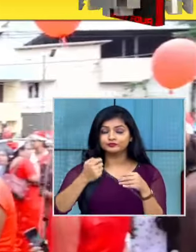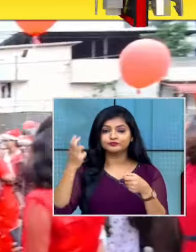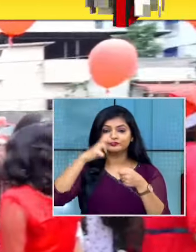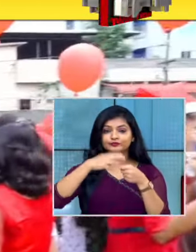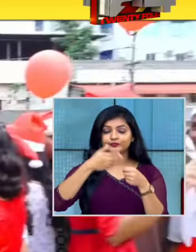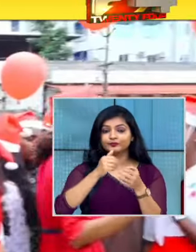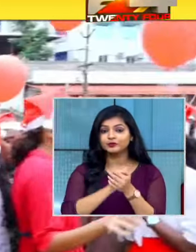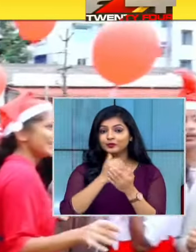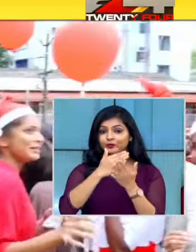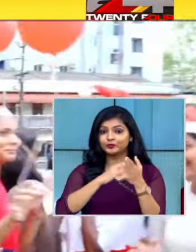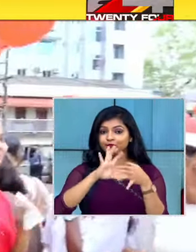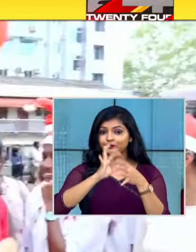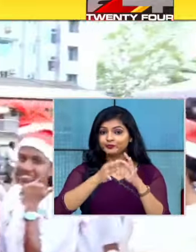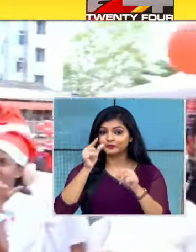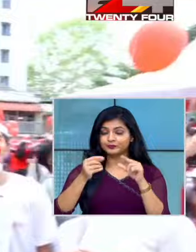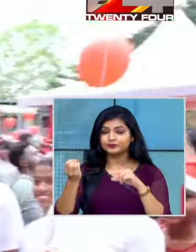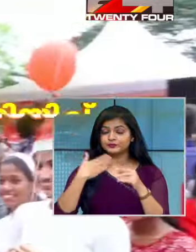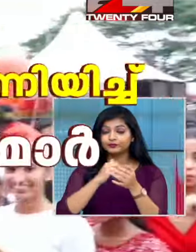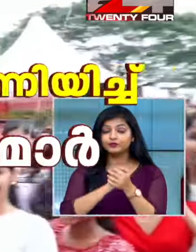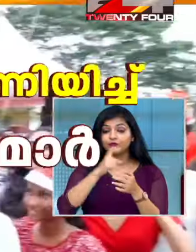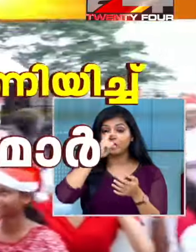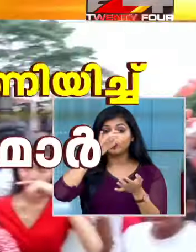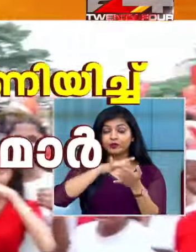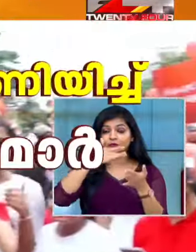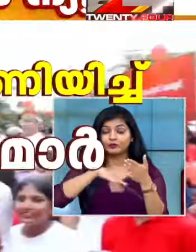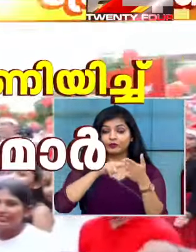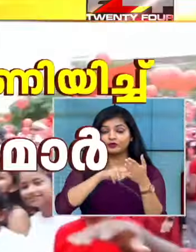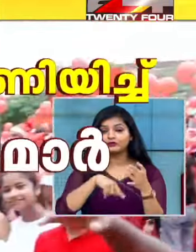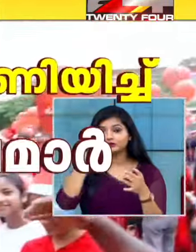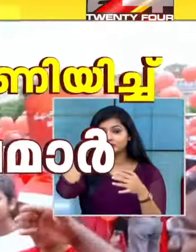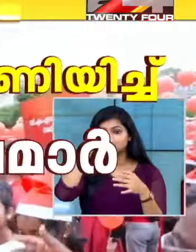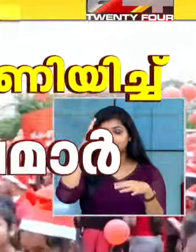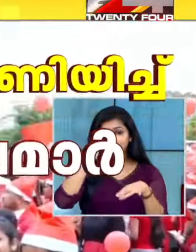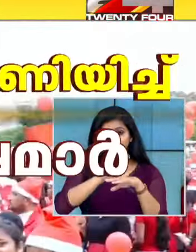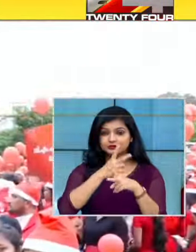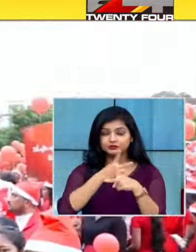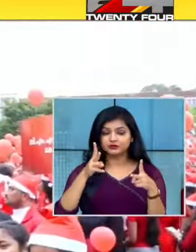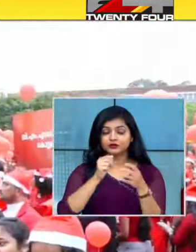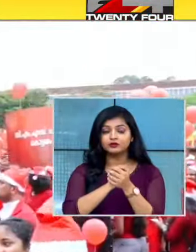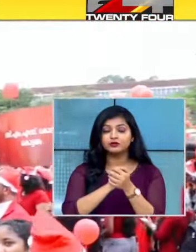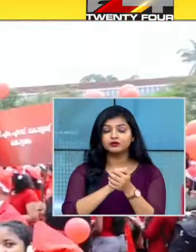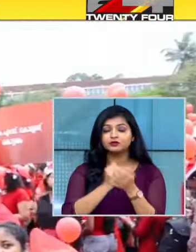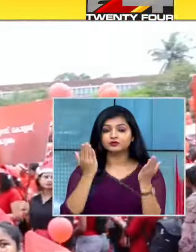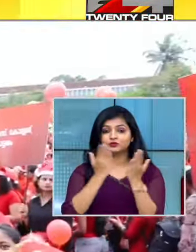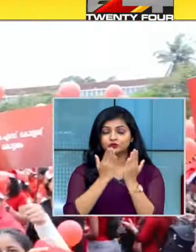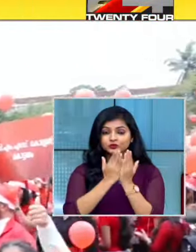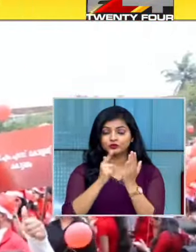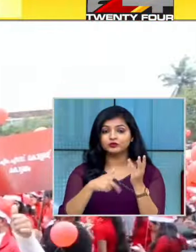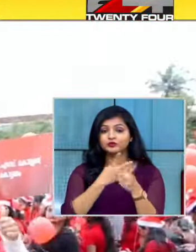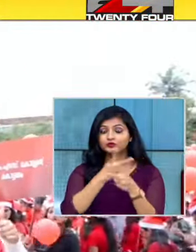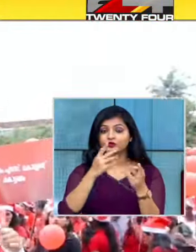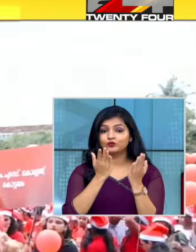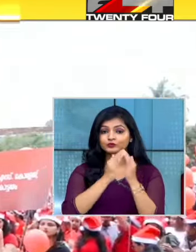ഈ കോട്ടയം ജില്ലയിലുള്ള വിവിധ ക്രൈസ്തവ സഭകൾ, സ്ഥാപനങ്ങൾ, അതുപോലെ തന്നെ ഇൻസ്റ്റിറ്റ്യൂഷൻ, വിവിധ വിദ്യാഭ്യാസ സ്ഥാപനങ്ങൾ,